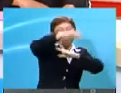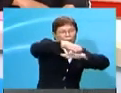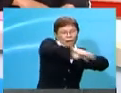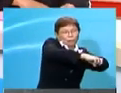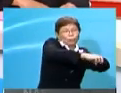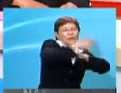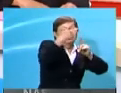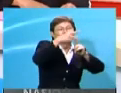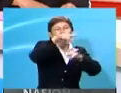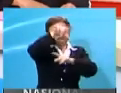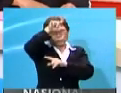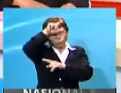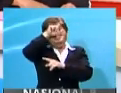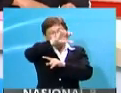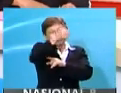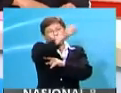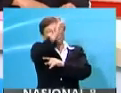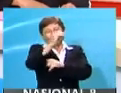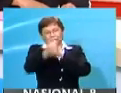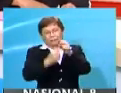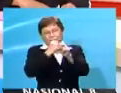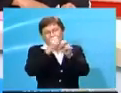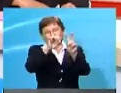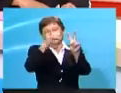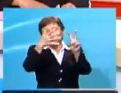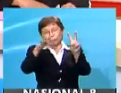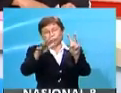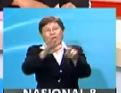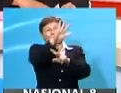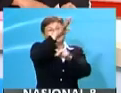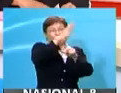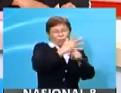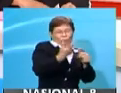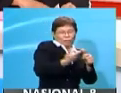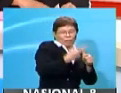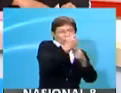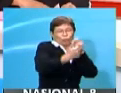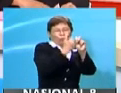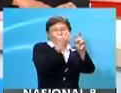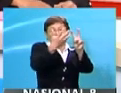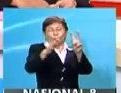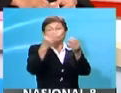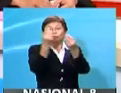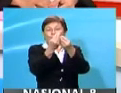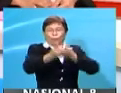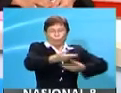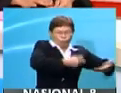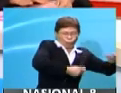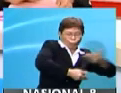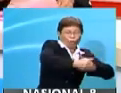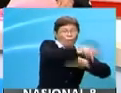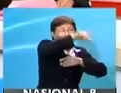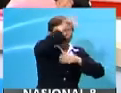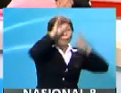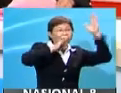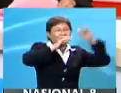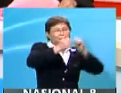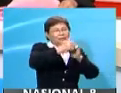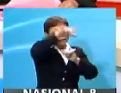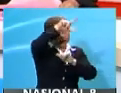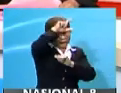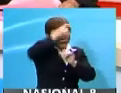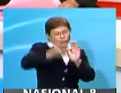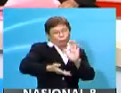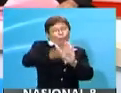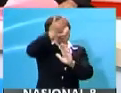Turki sebanyak 10% tahun ini bagi tempoh 5 bulan pertama 2015 jumlah perdagangan dua Hala antara kedua-dua negara